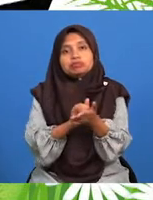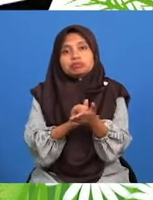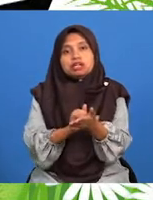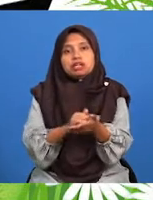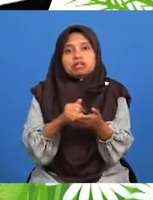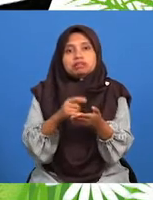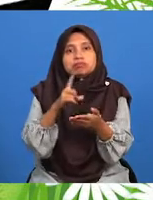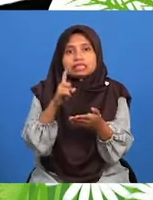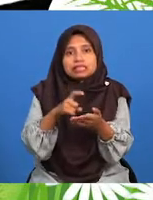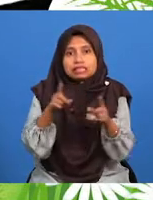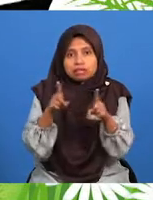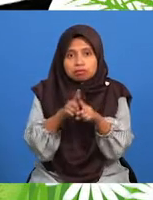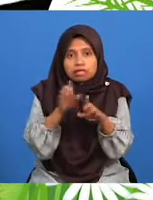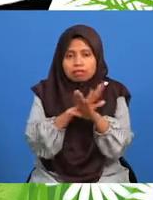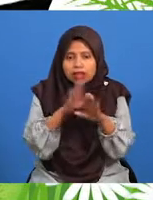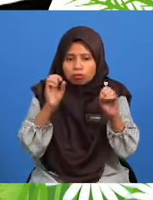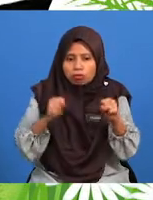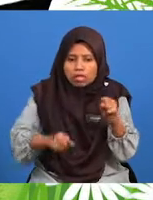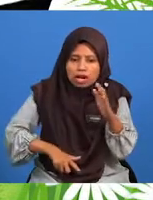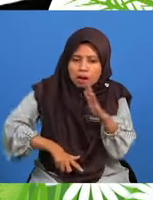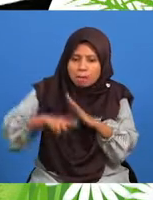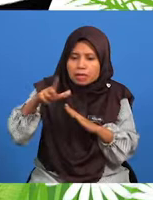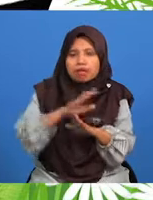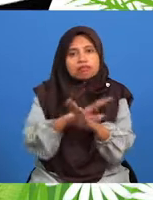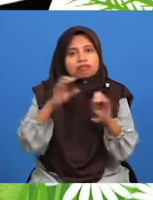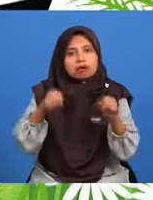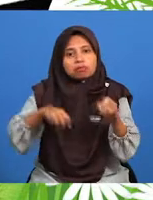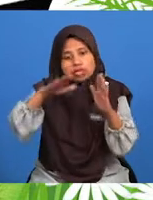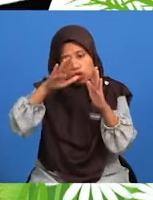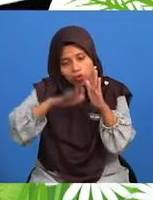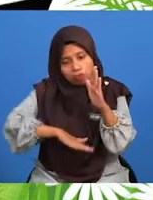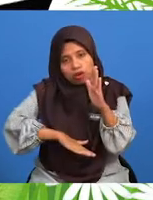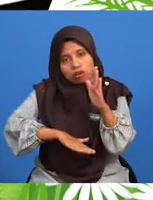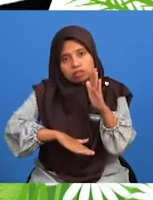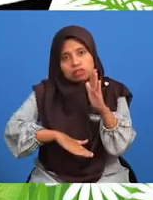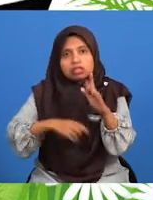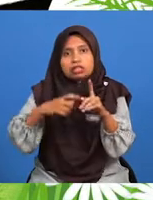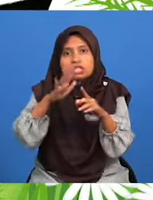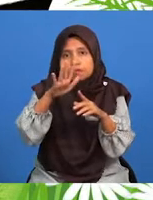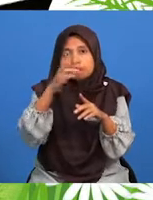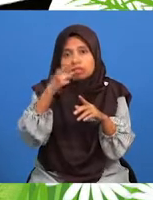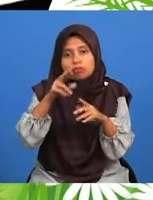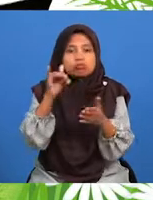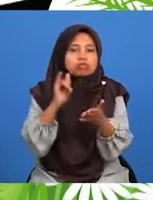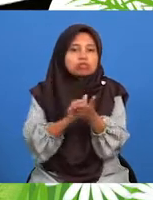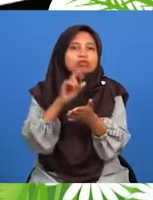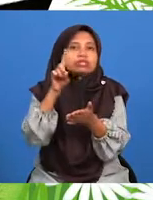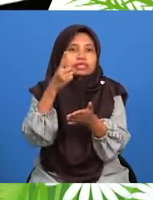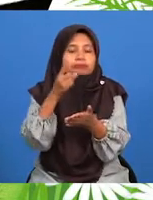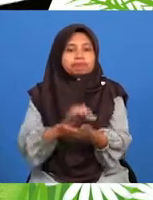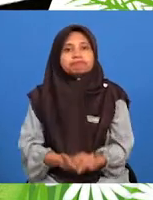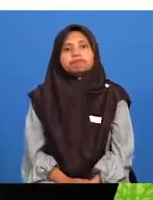Jumlah tersebut tidak boleh lebih dan tidak boleh kurang daripada jumlah pinjaman yang